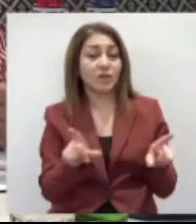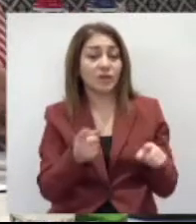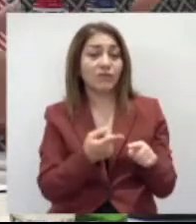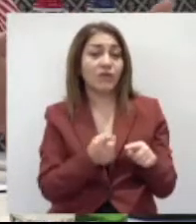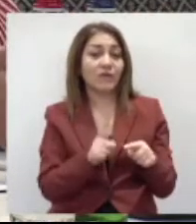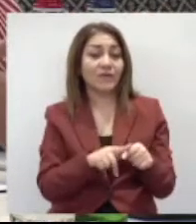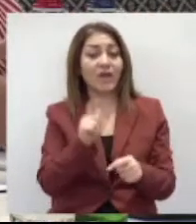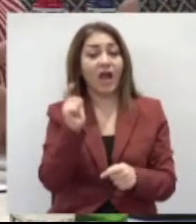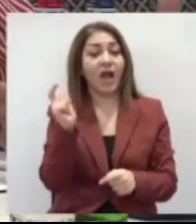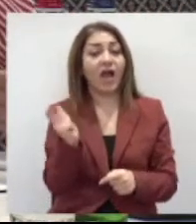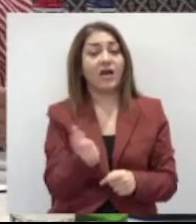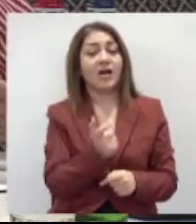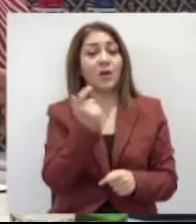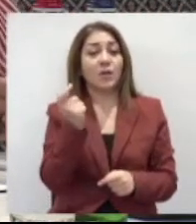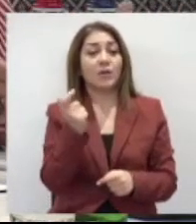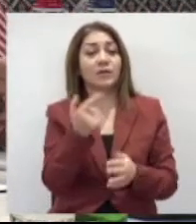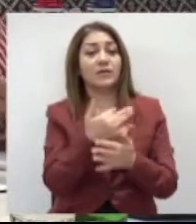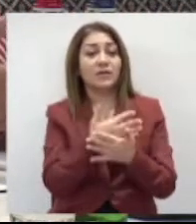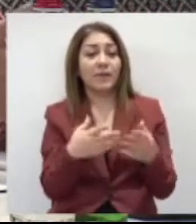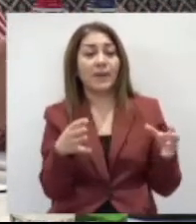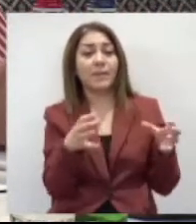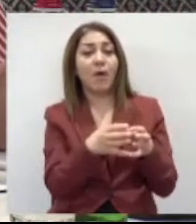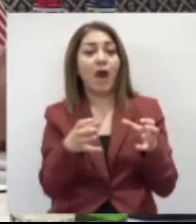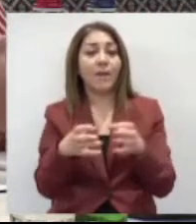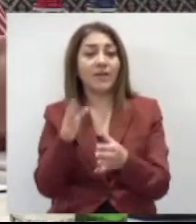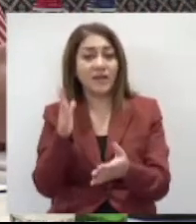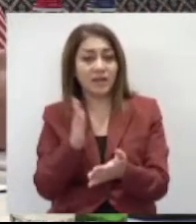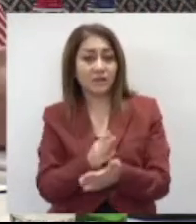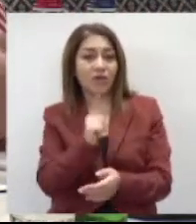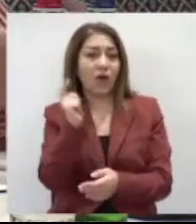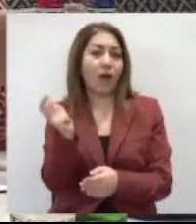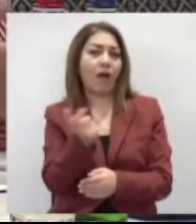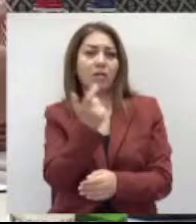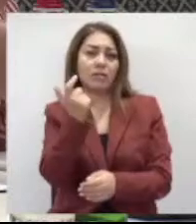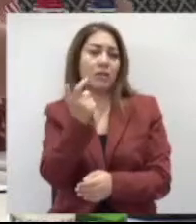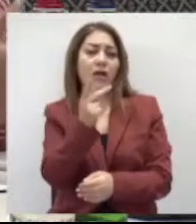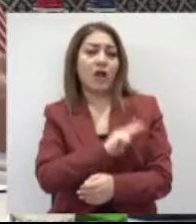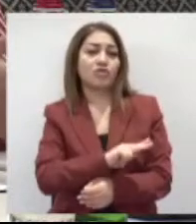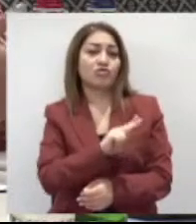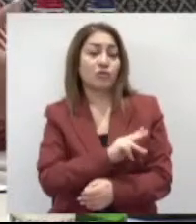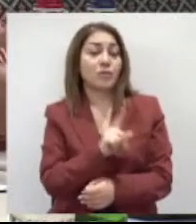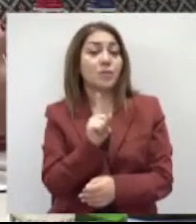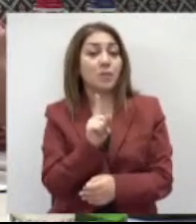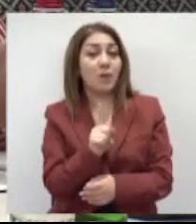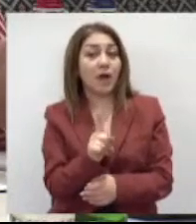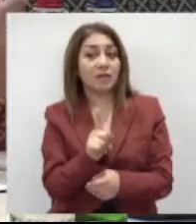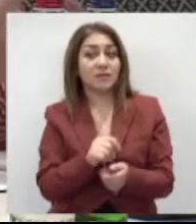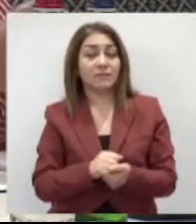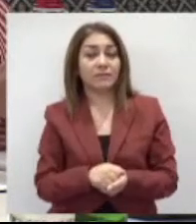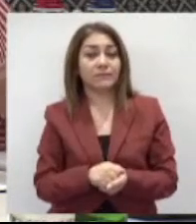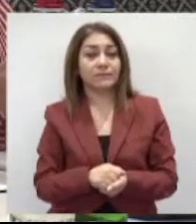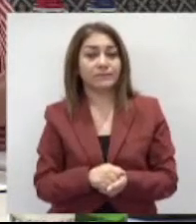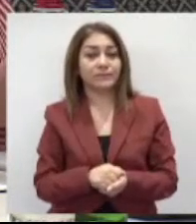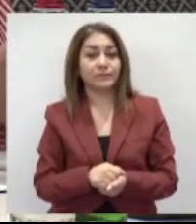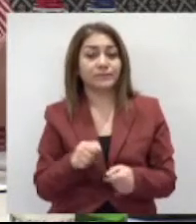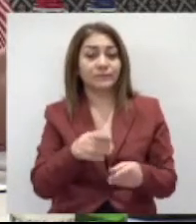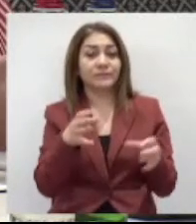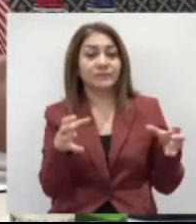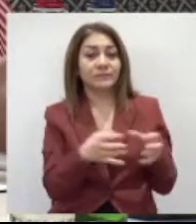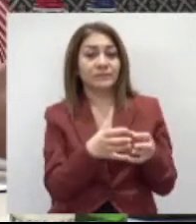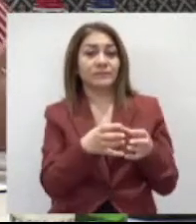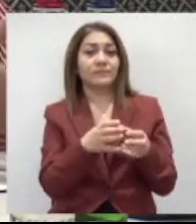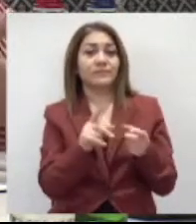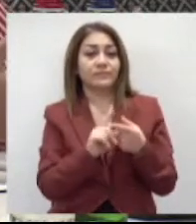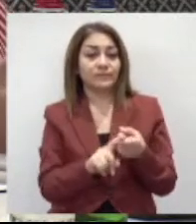իրականում անկախության հատկանիշով նաև այլ մարմիններ կան, որոնք կոչված են, պարզապես հաշվի առնելով այն հանգամանքը, հետևանքը, որ այս մարմինների